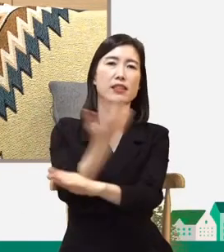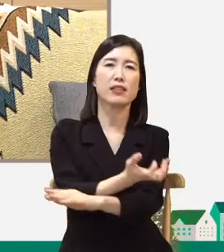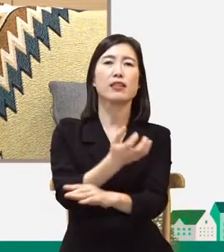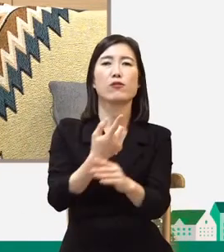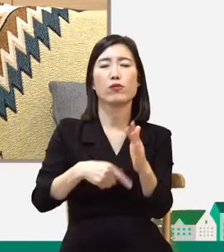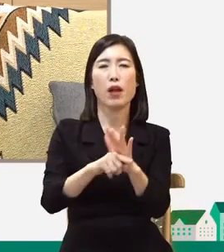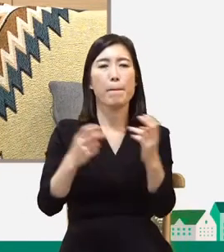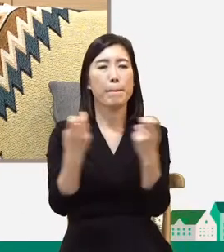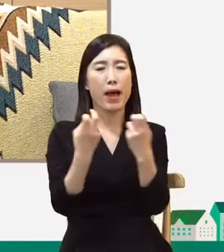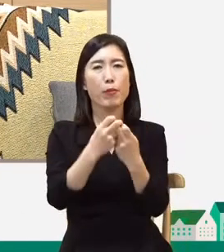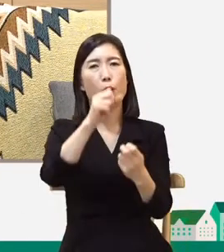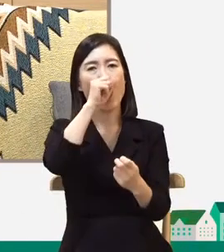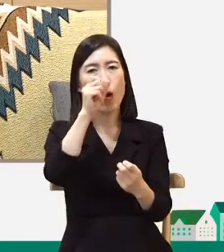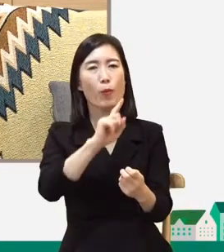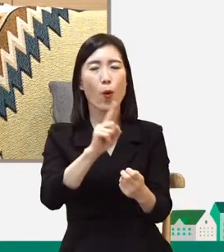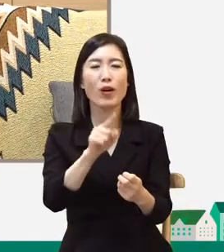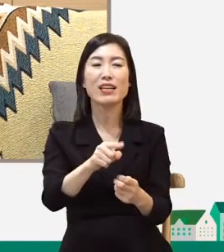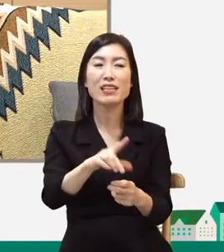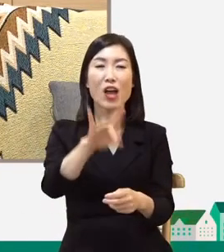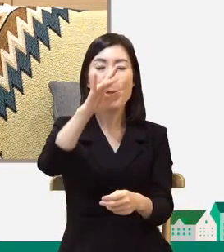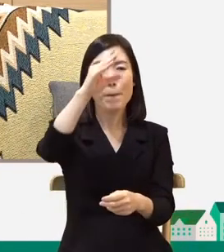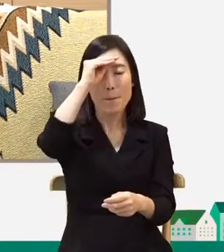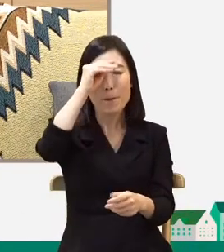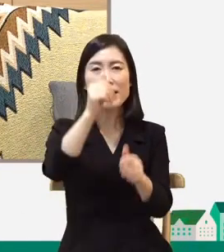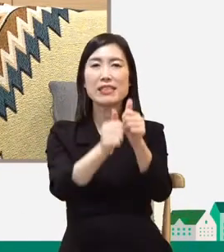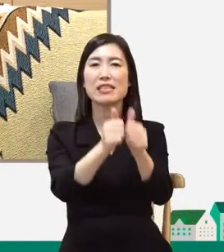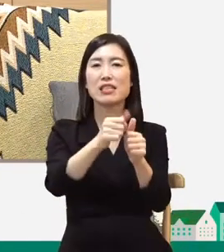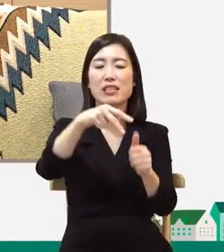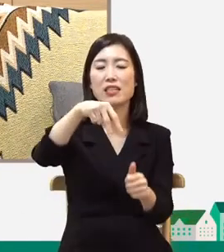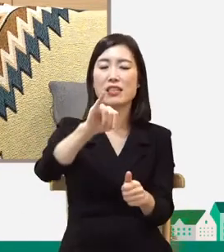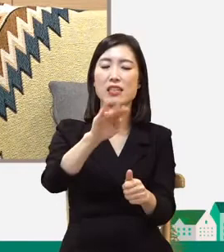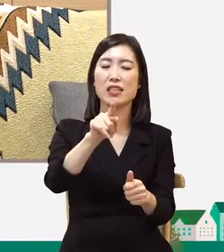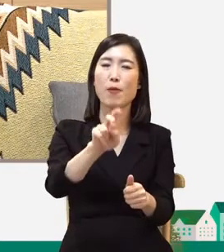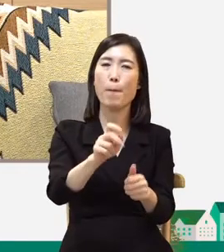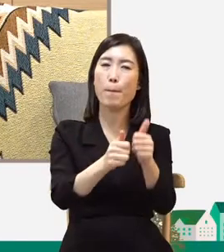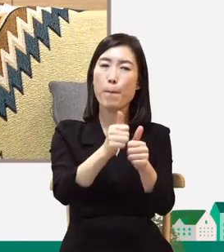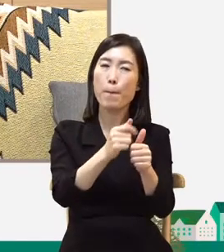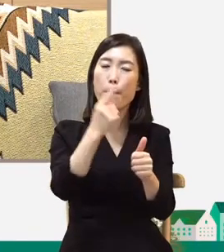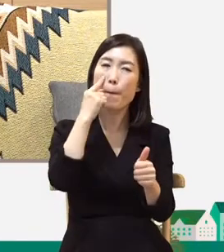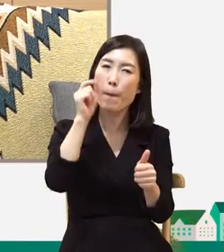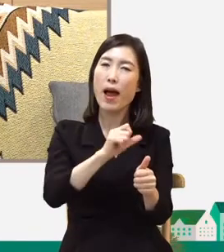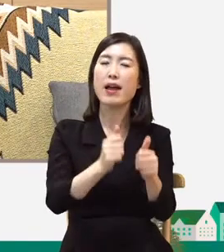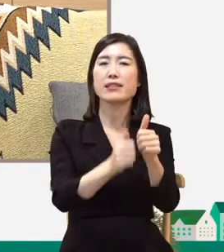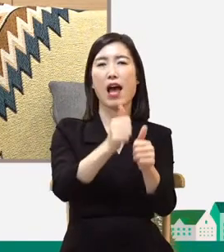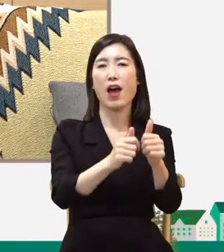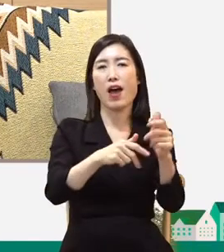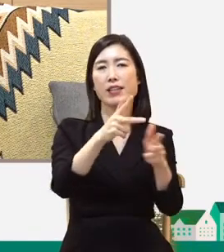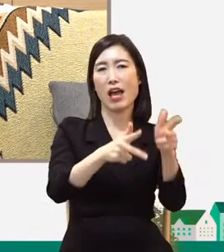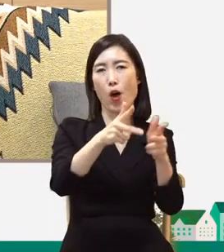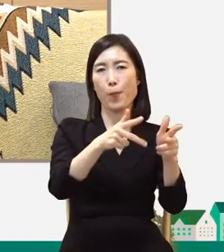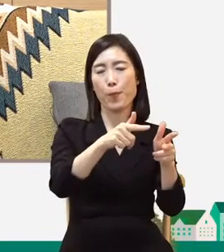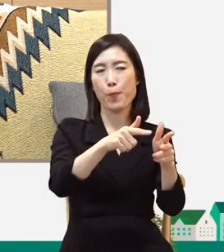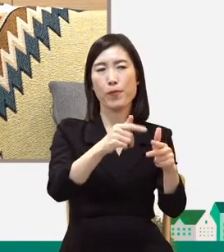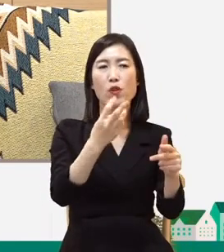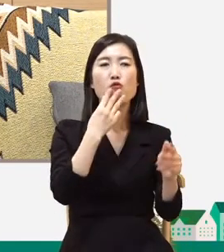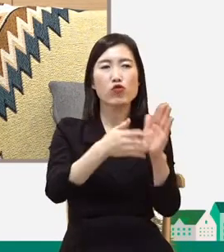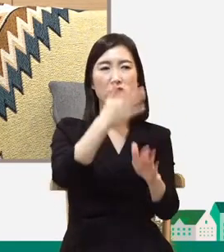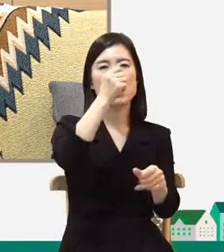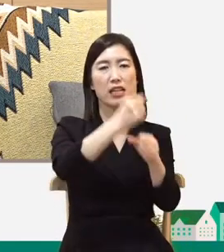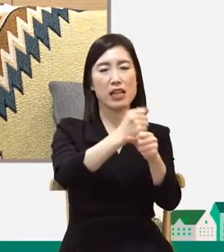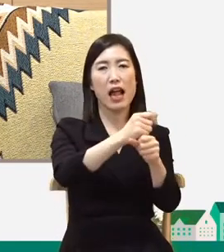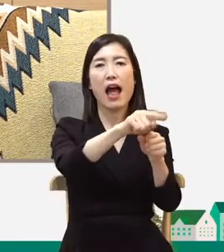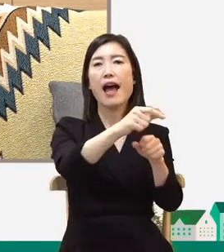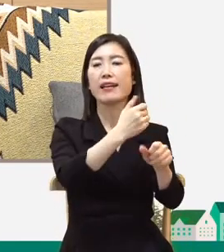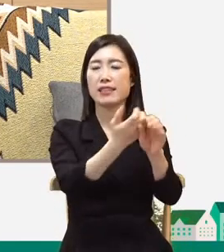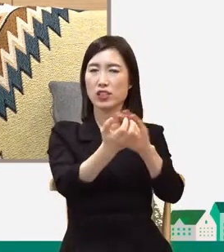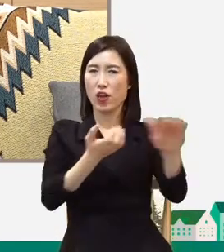어떻게 보면 이제 시범사업을 서울시가 하기 전부터 정신질환 영역에서는 이 지원주택의 어떤 모델을 만드는데 상당히 많은